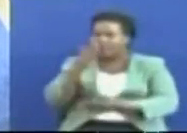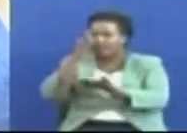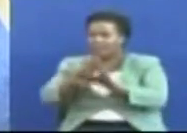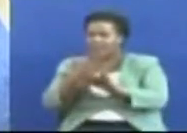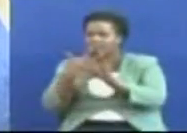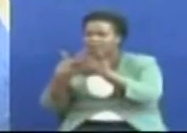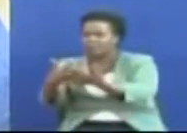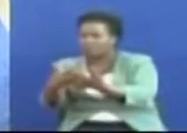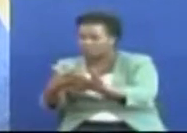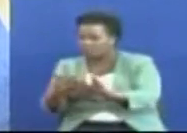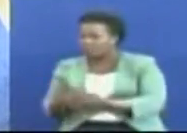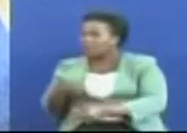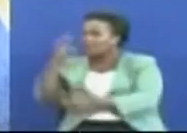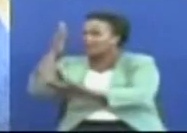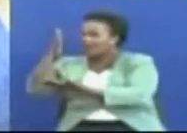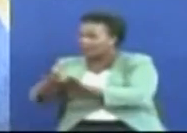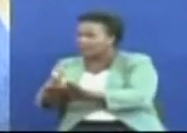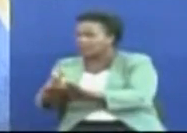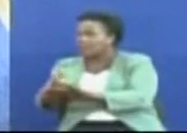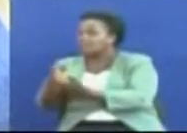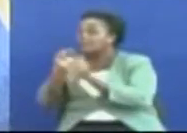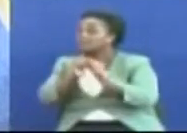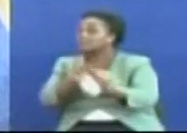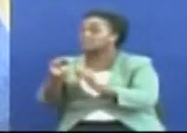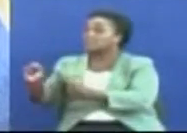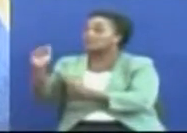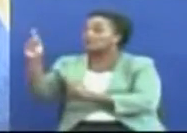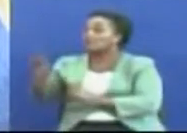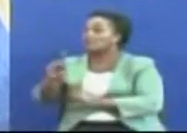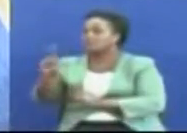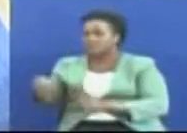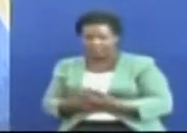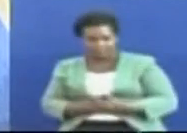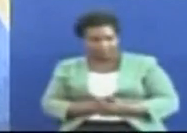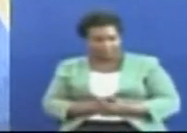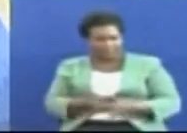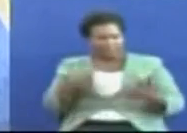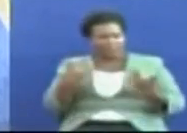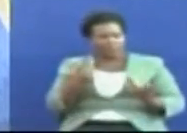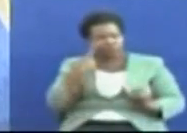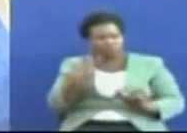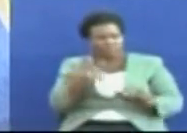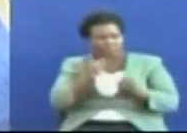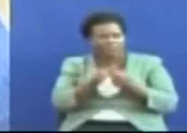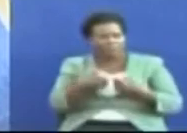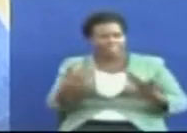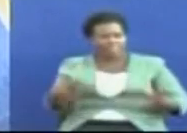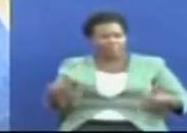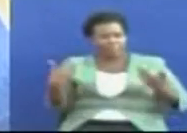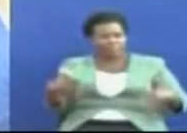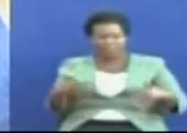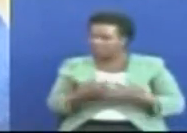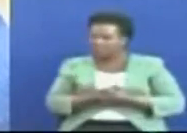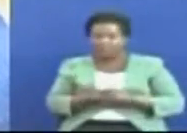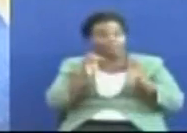haki za wali makosa kwa Hi usul jili Kama ni jeesi jeesi chuj